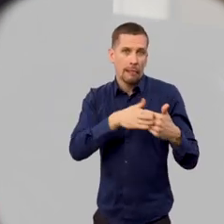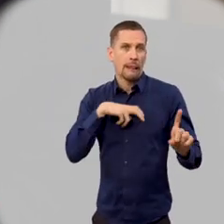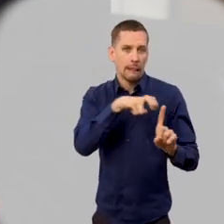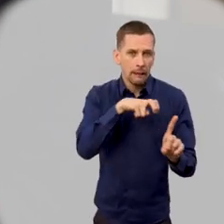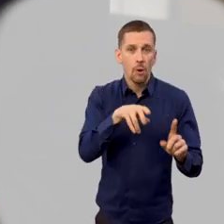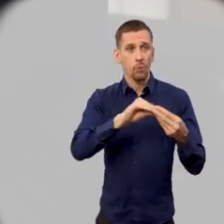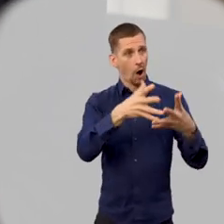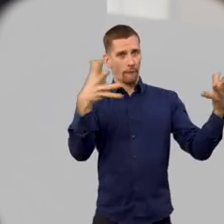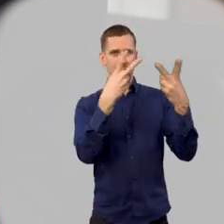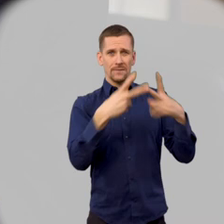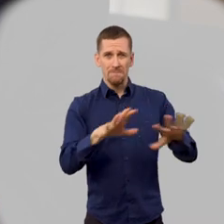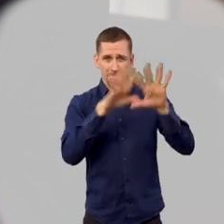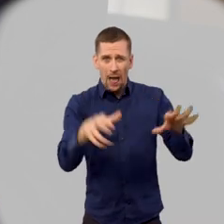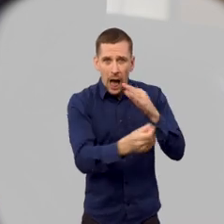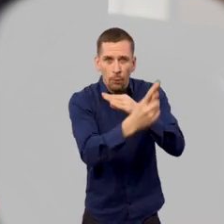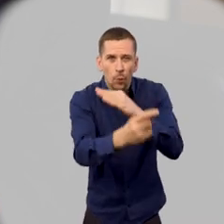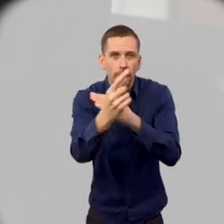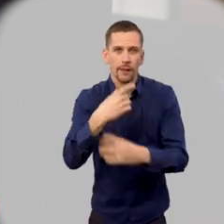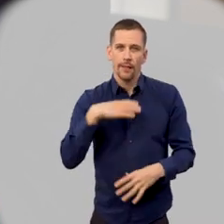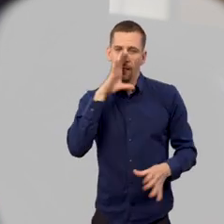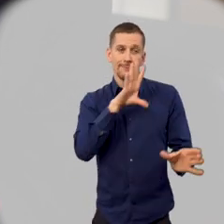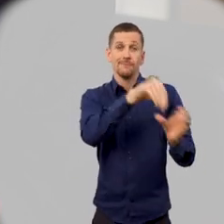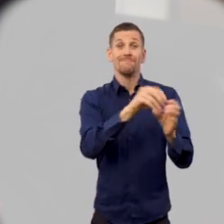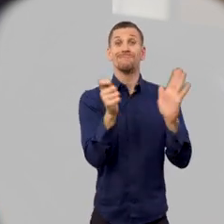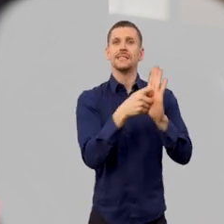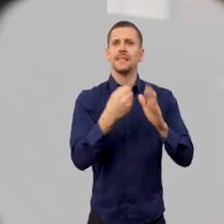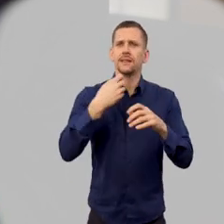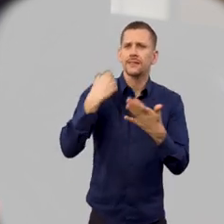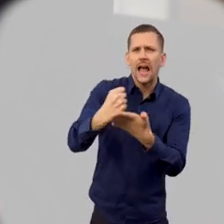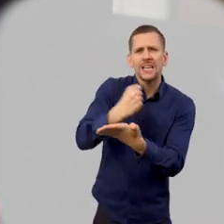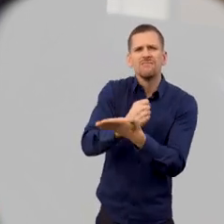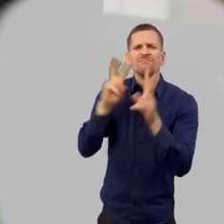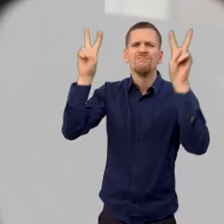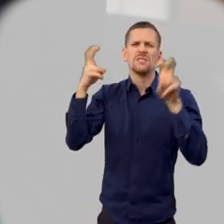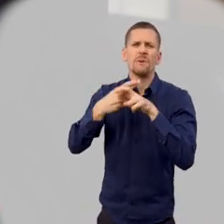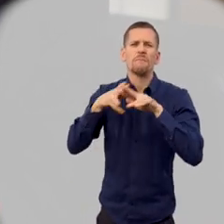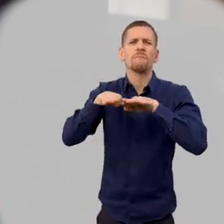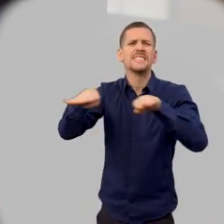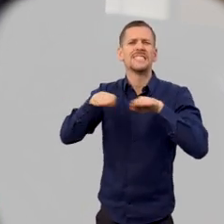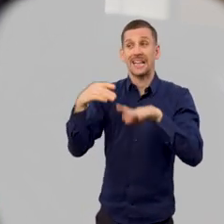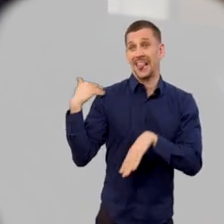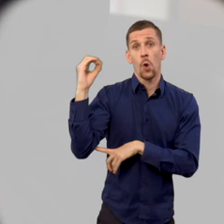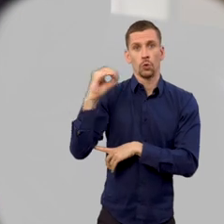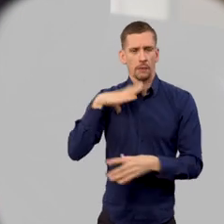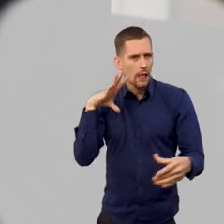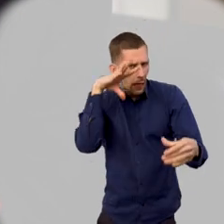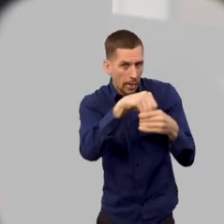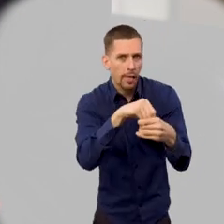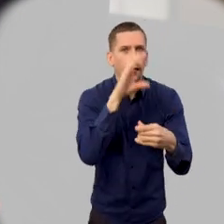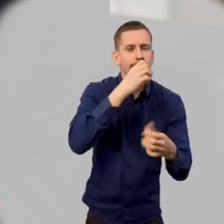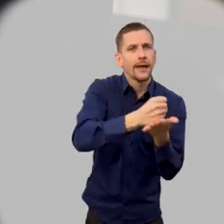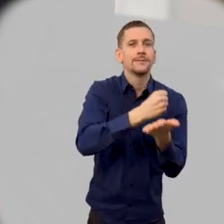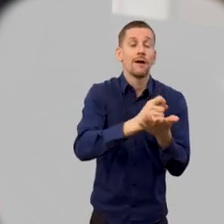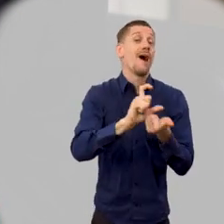très loin. C'est une grande ville où il y a plein d'opportunités. Et donc voilà, je suis venue exprès pour passer les tests de la piscine